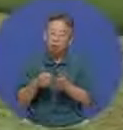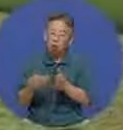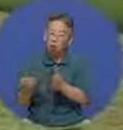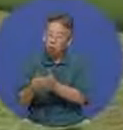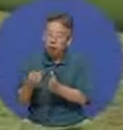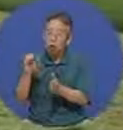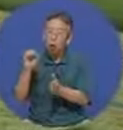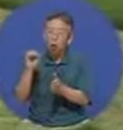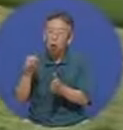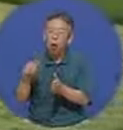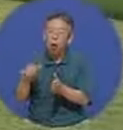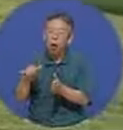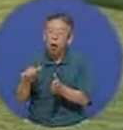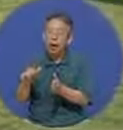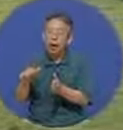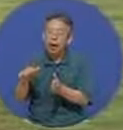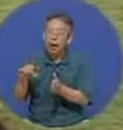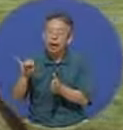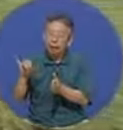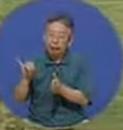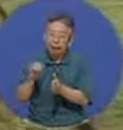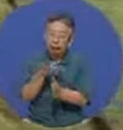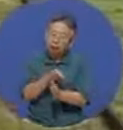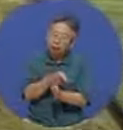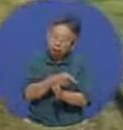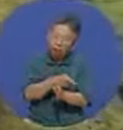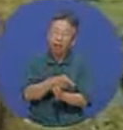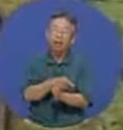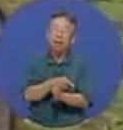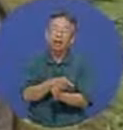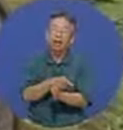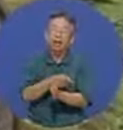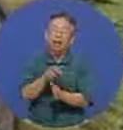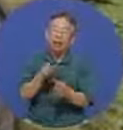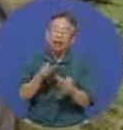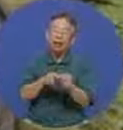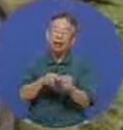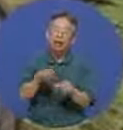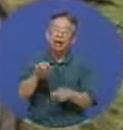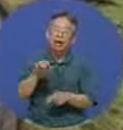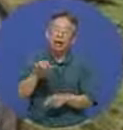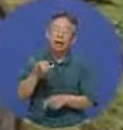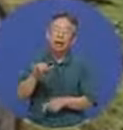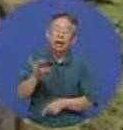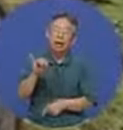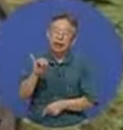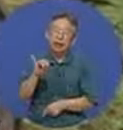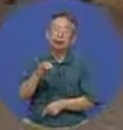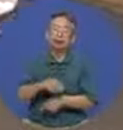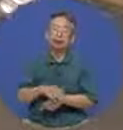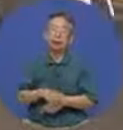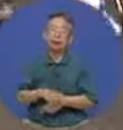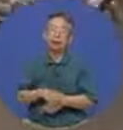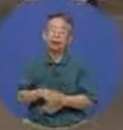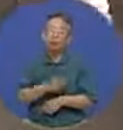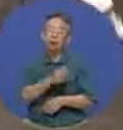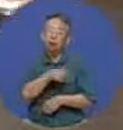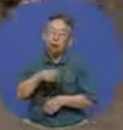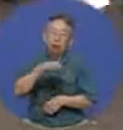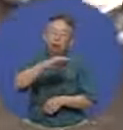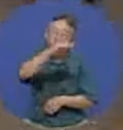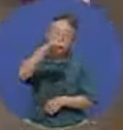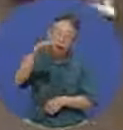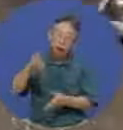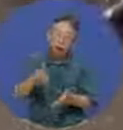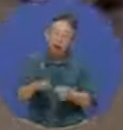で、こちらは中平地、那智へ来るのが目的であれば、あの大平地はこのまんまここで終わりですし、熊野三山の始ま